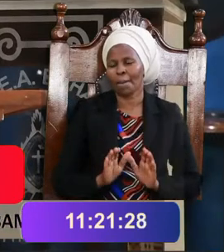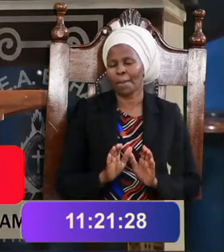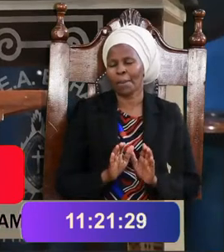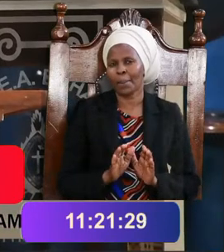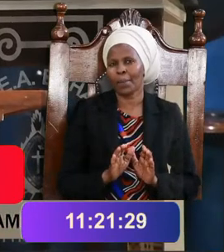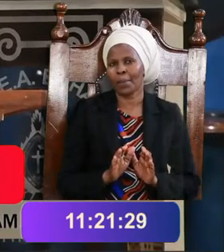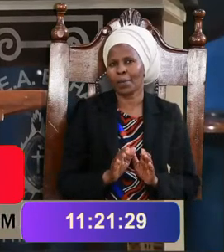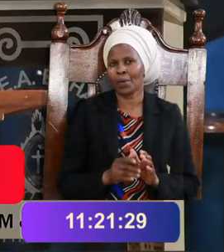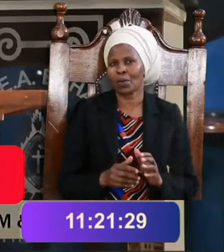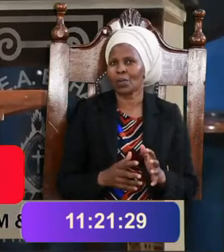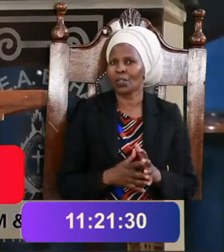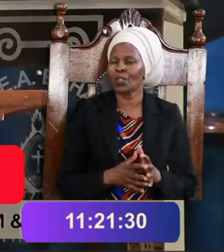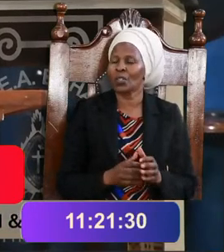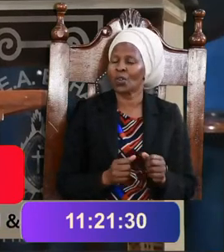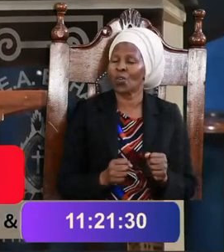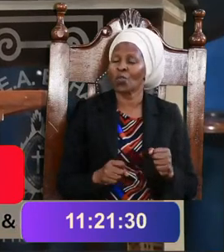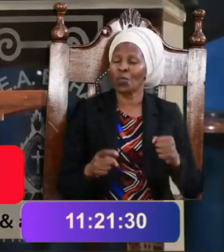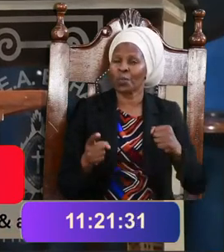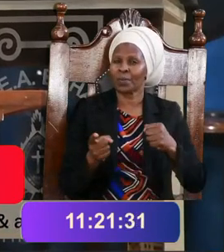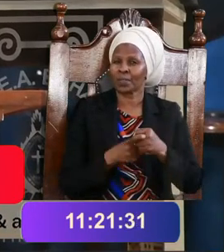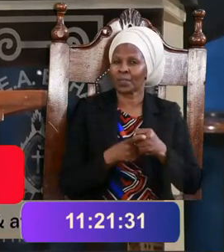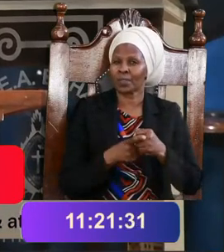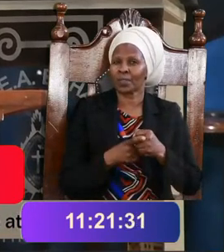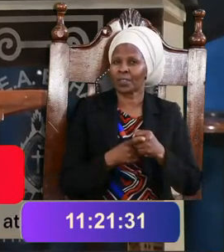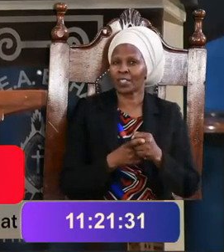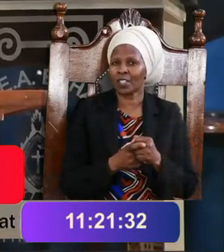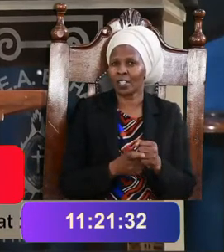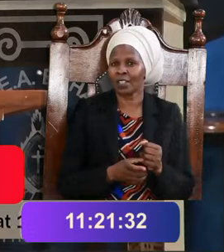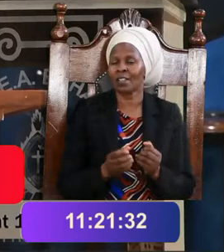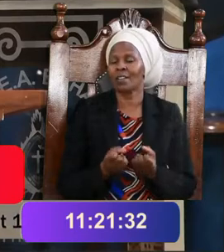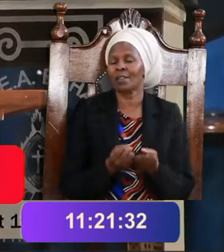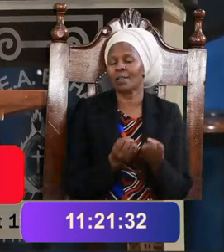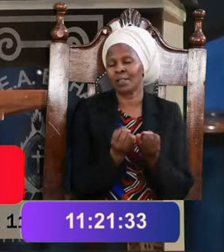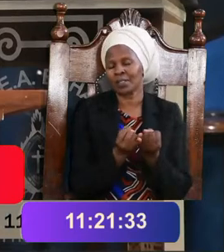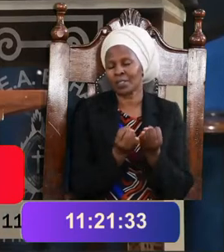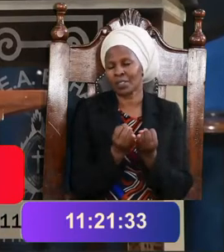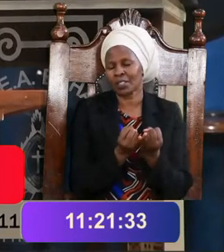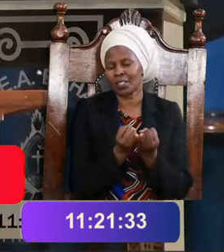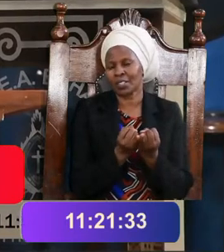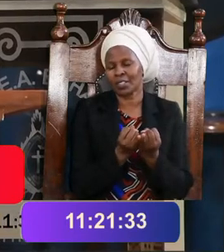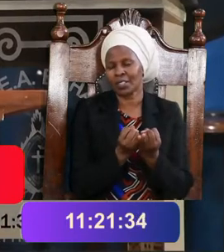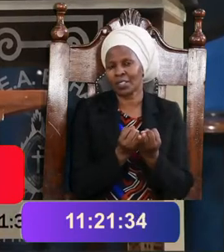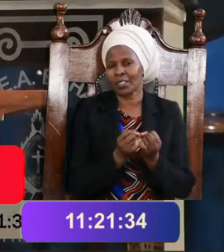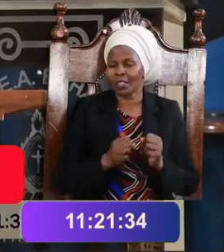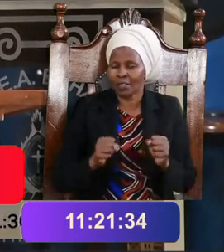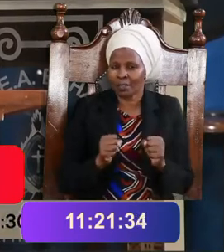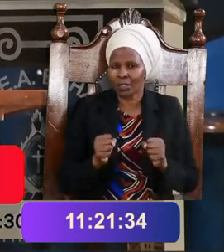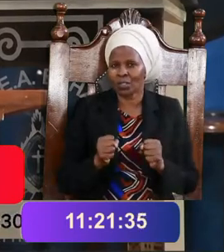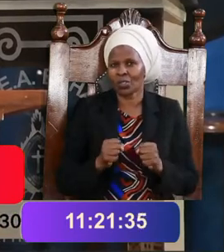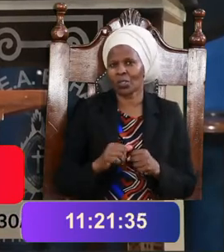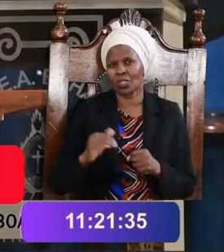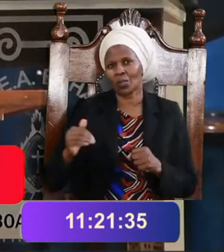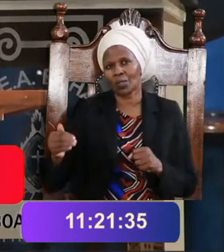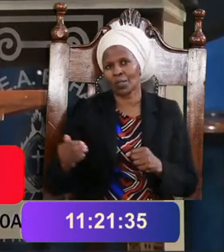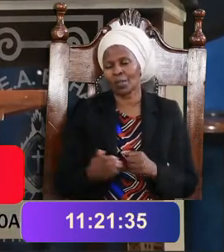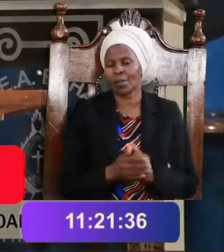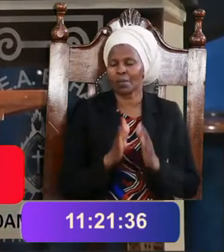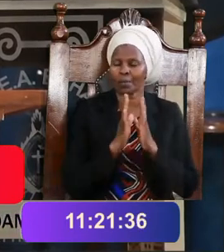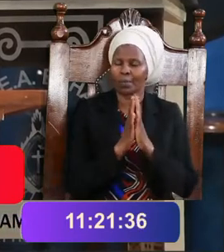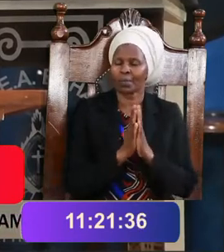tarehe 19 mwezi huu huko Mukema na Nyukira Ikipia County.